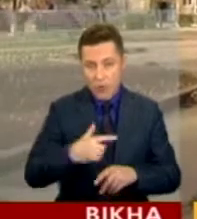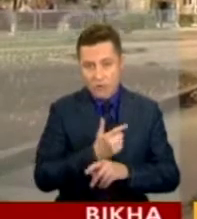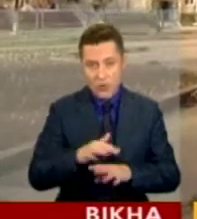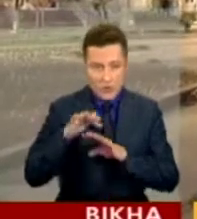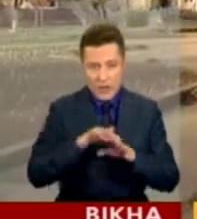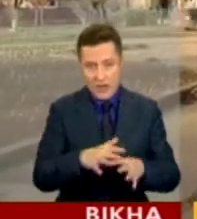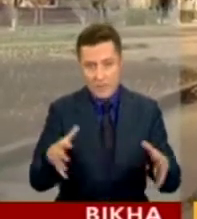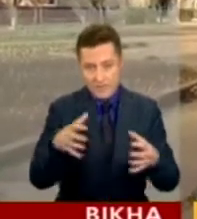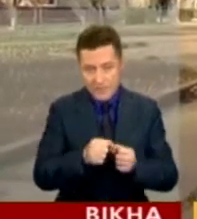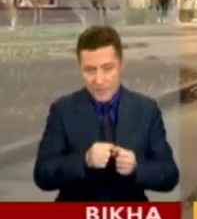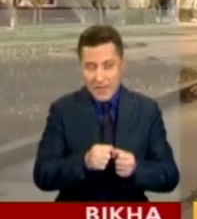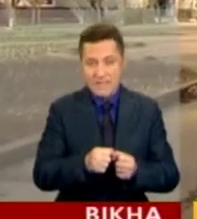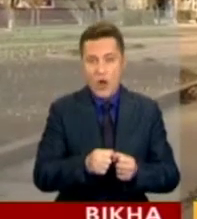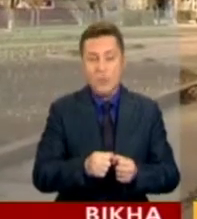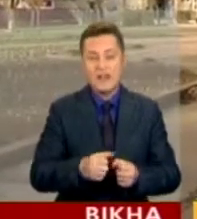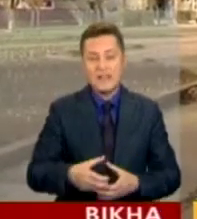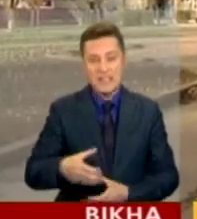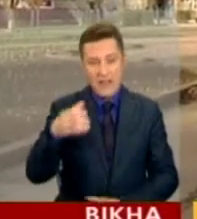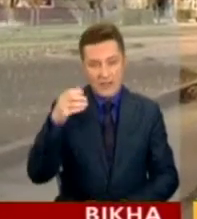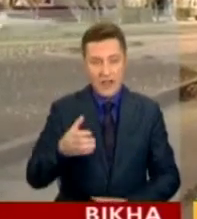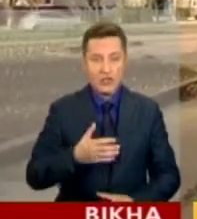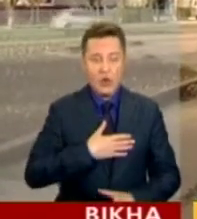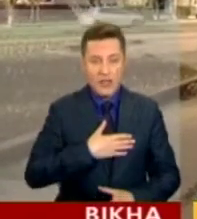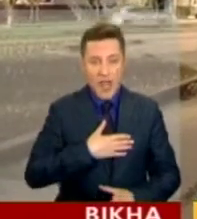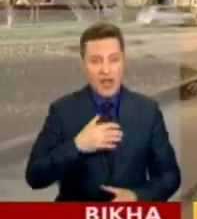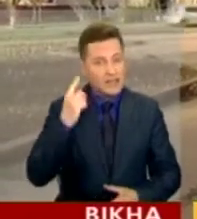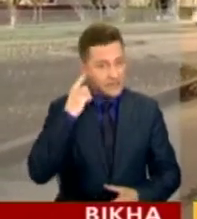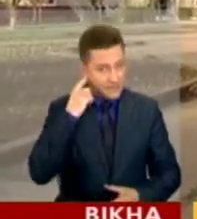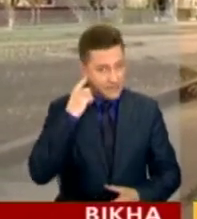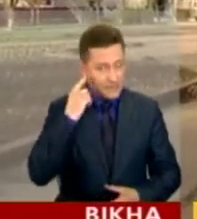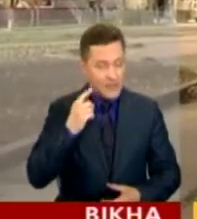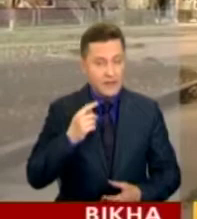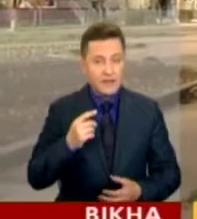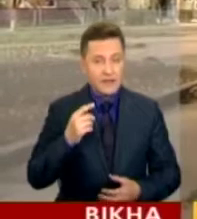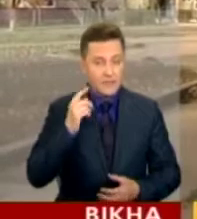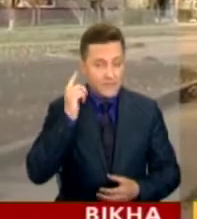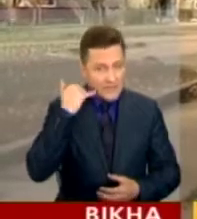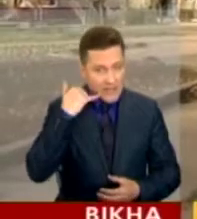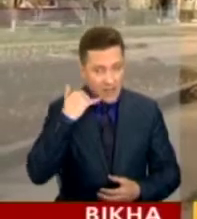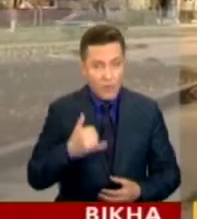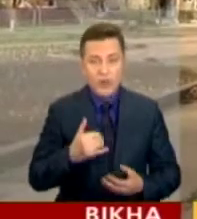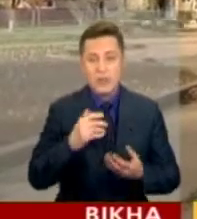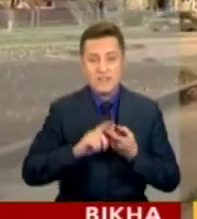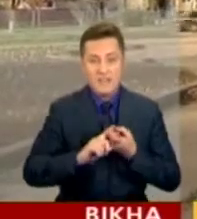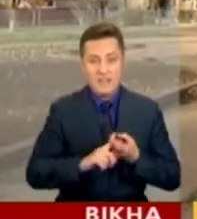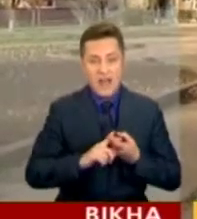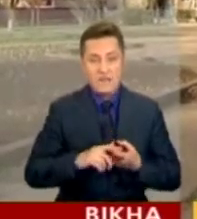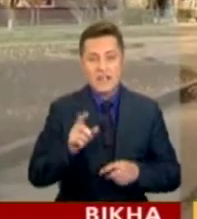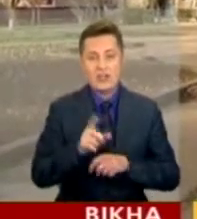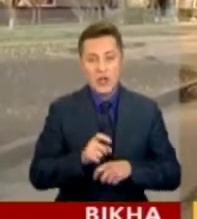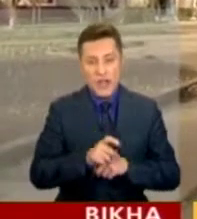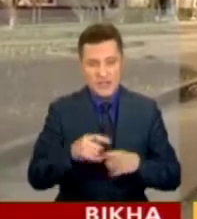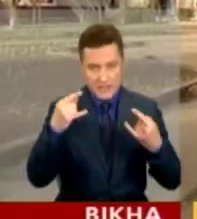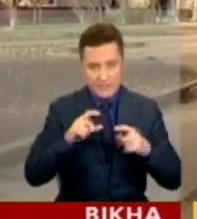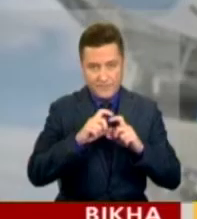взяли телевежу захопили повторно телевежу. Мені сьогодні вдалося зв'язатися телефоном із гендиректором концерну радіомовлення Донеччини. Прошу зараз його